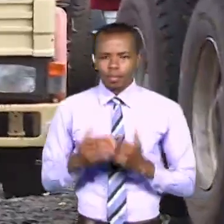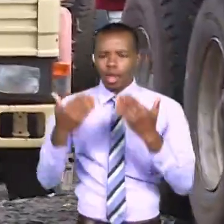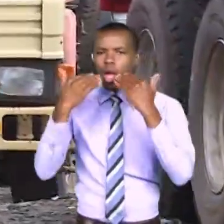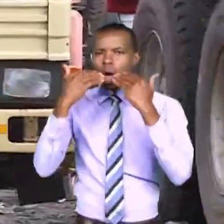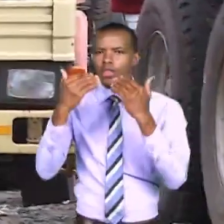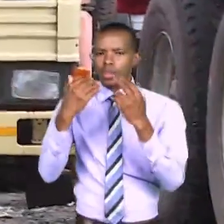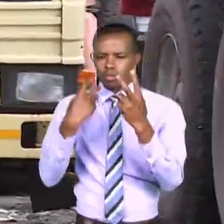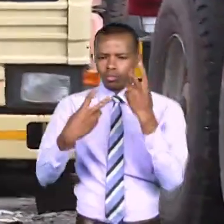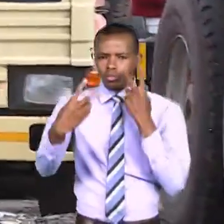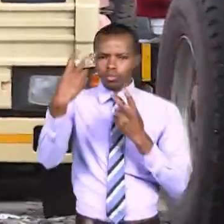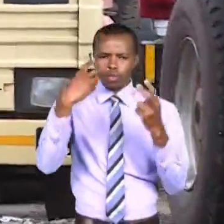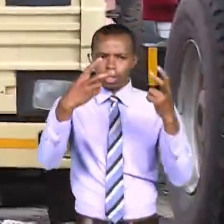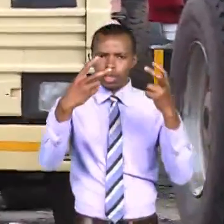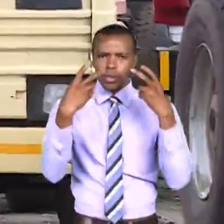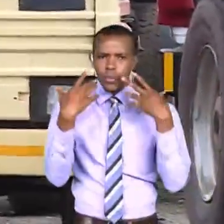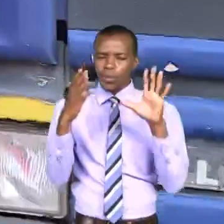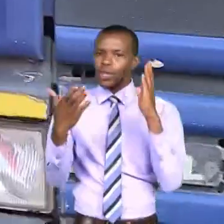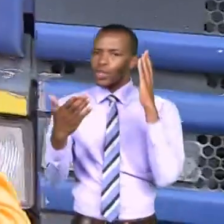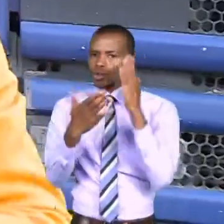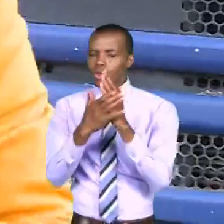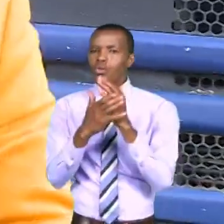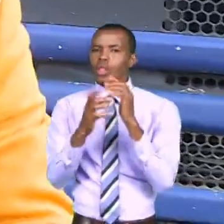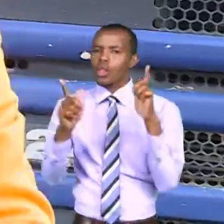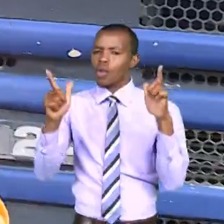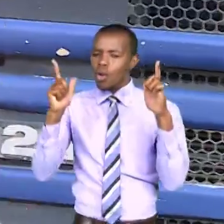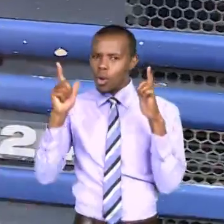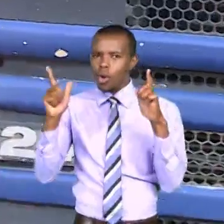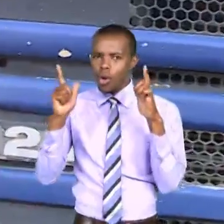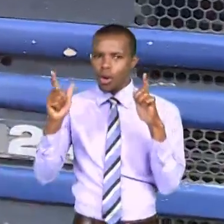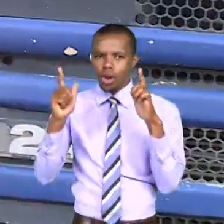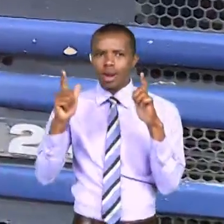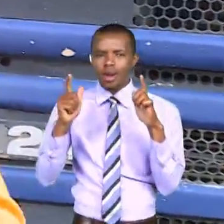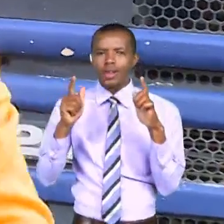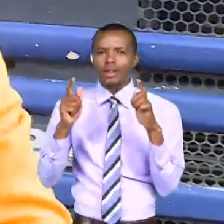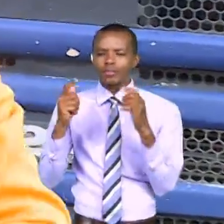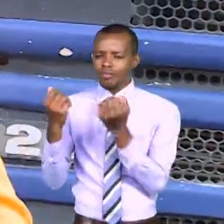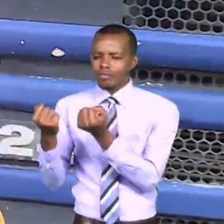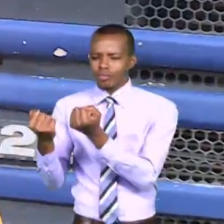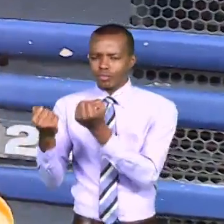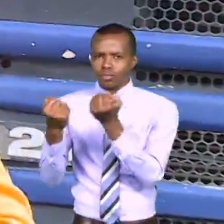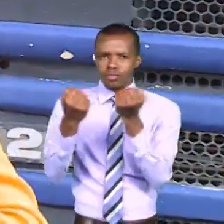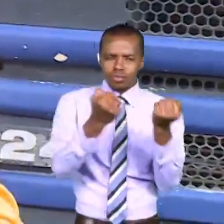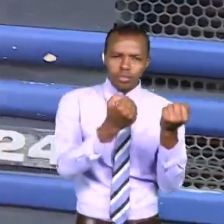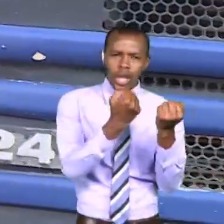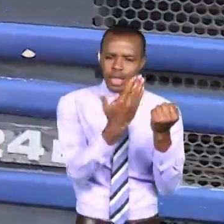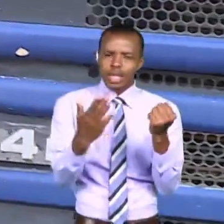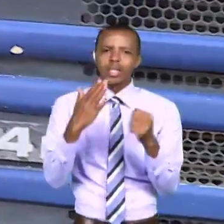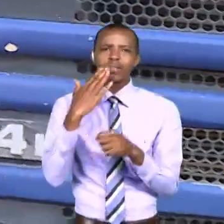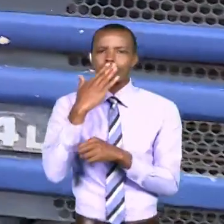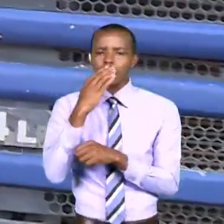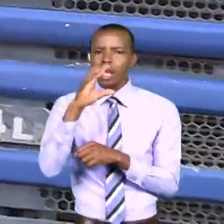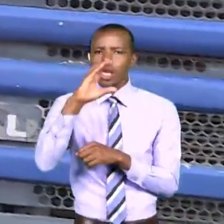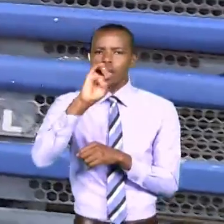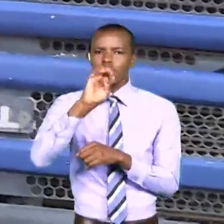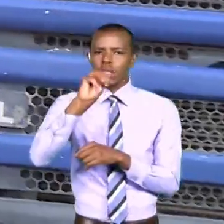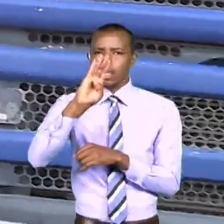kwa maoni yako. Jinsi umeweza kusikia, ni kweli kwamba magari haya masafa marefu huwa yanasafirisha bidhaa kama vile sukari, simiti